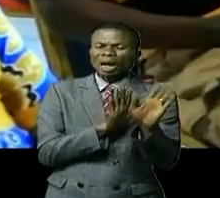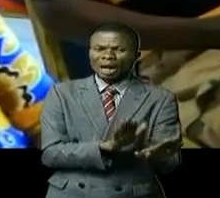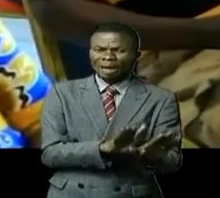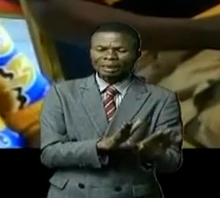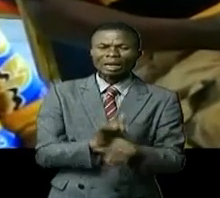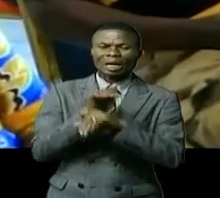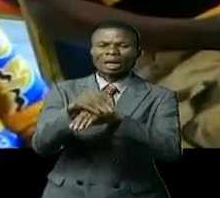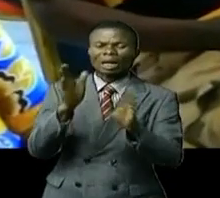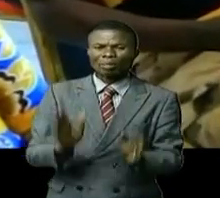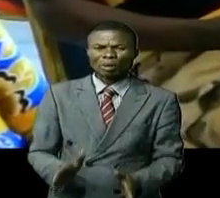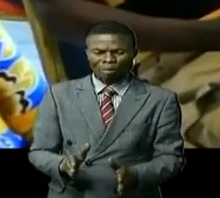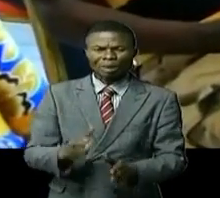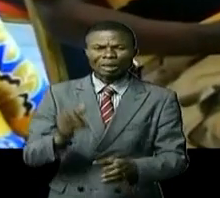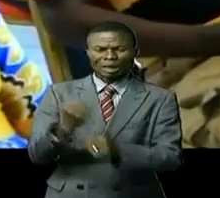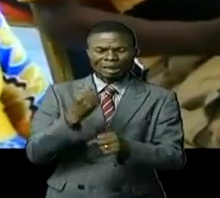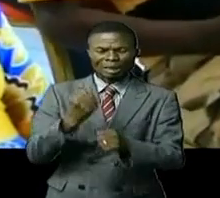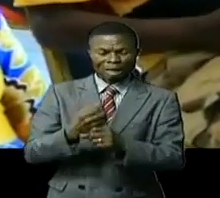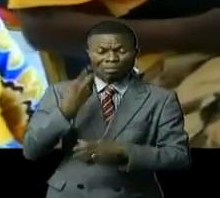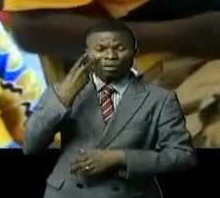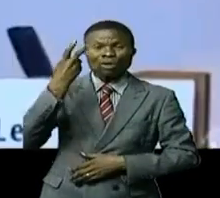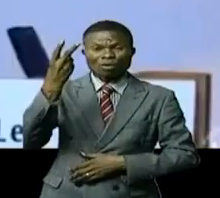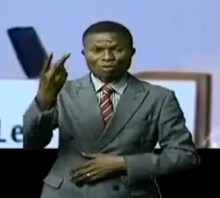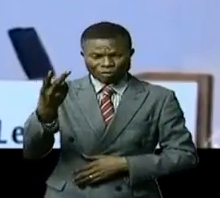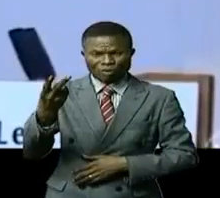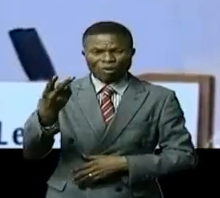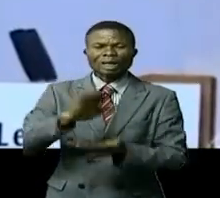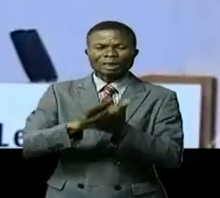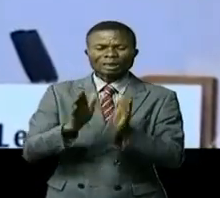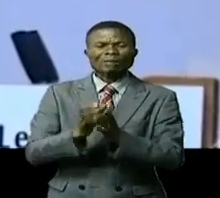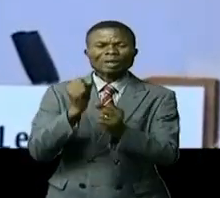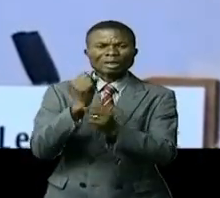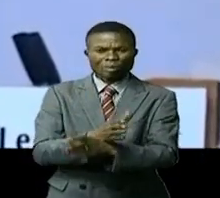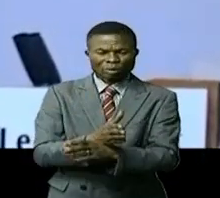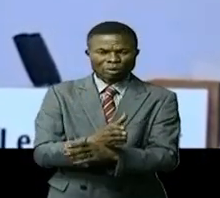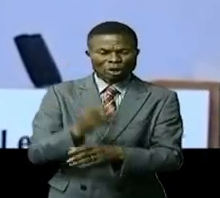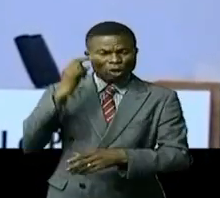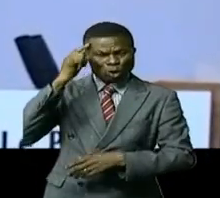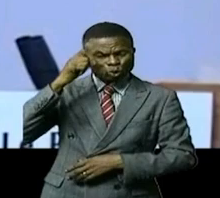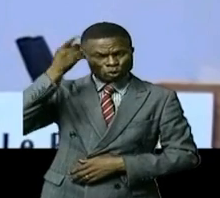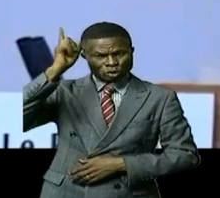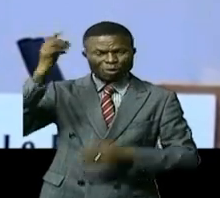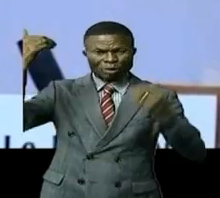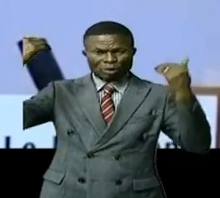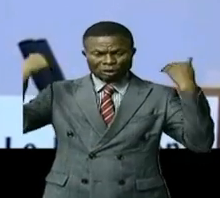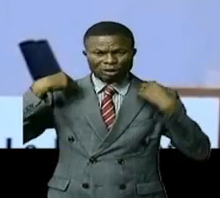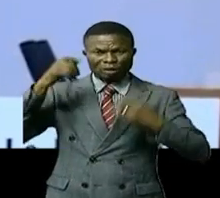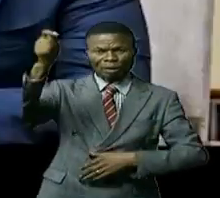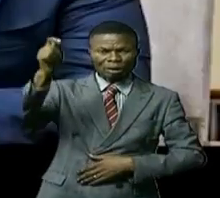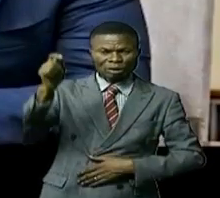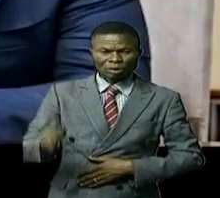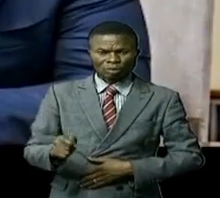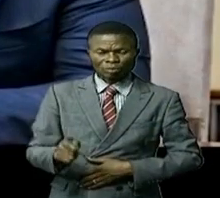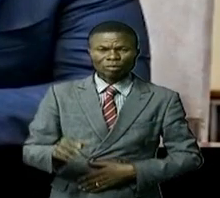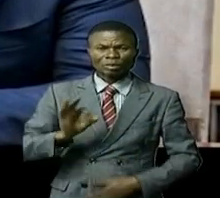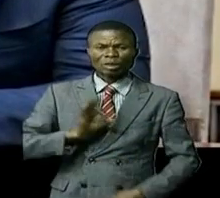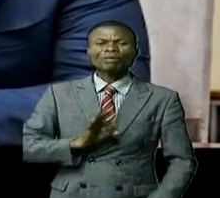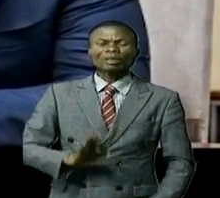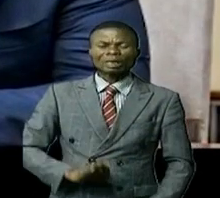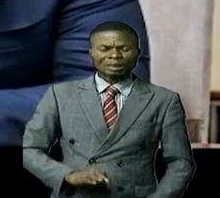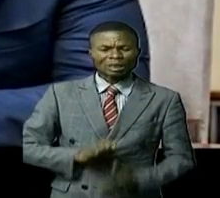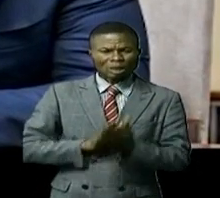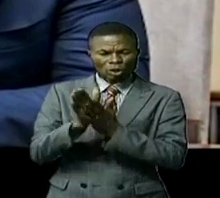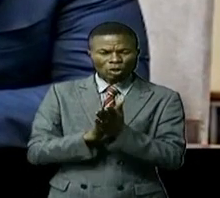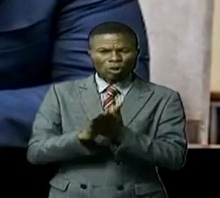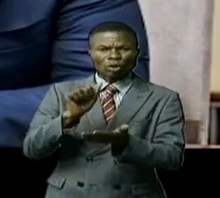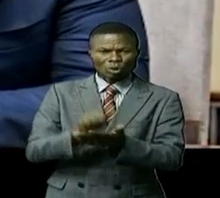contribution pour la stabilisation du territoire d'Iromo, souci primordial du commandant suprême des forces armées Félix-Antoine Tshisekedi